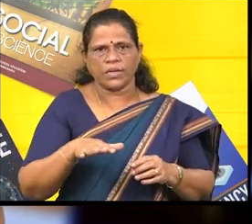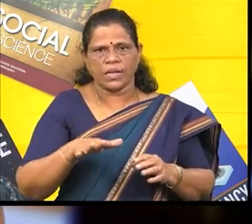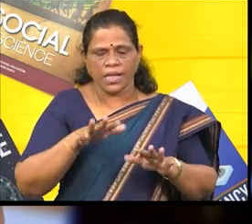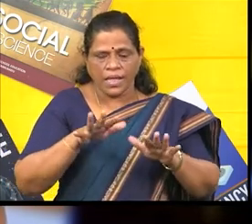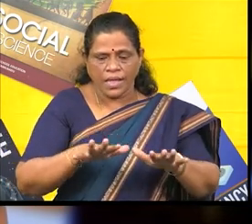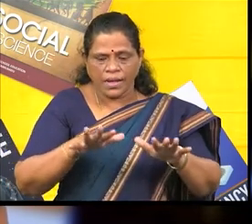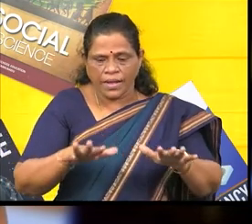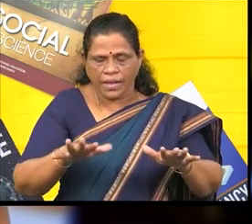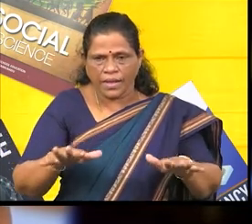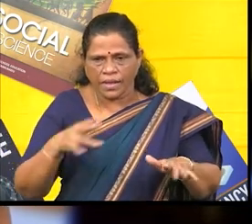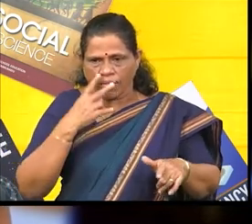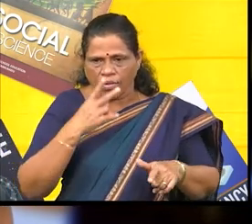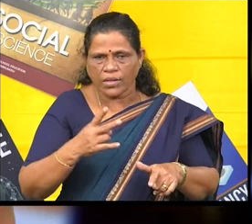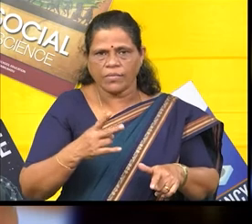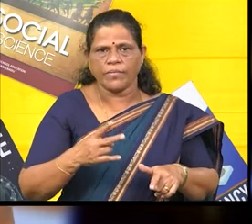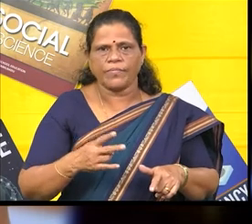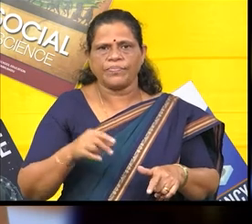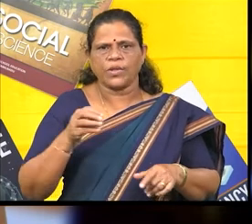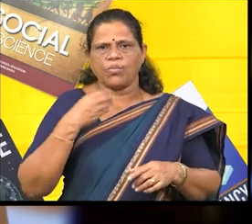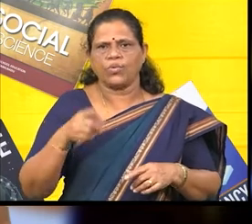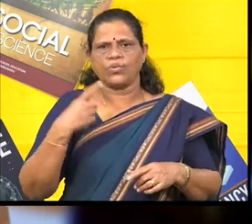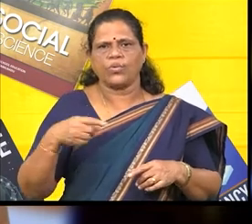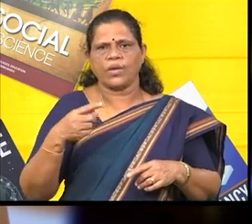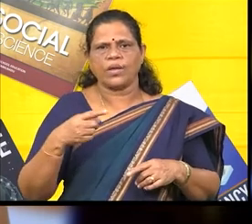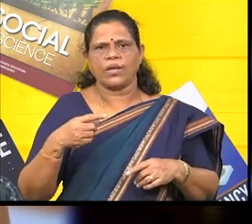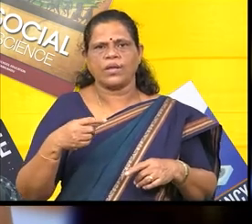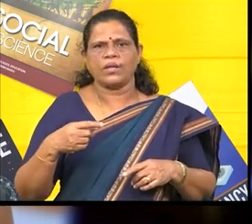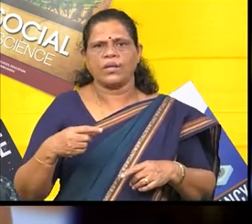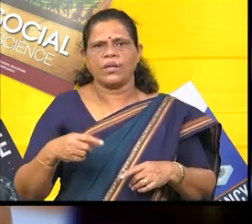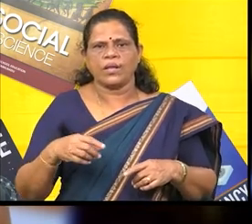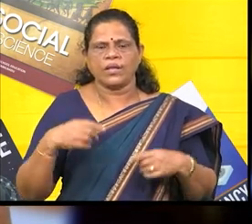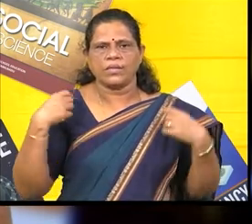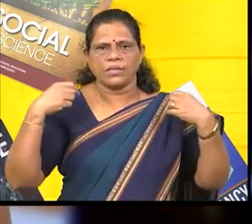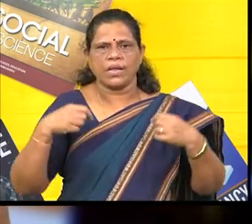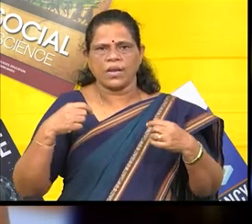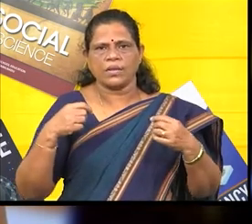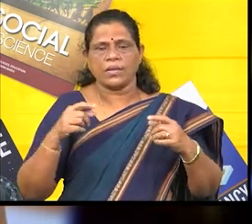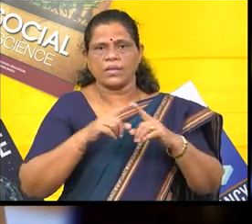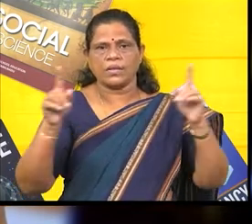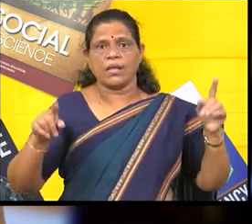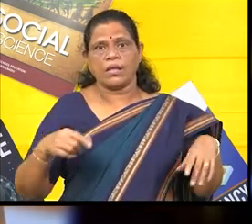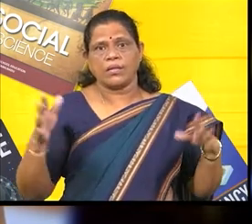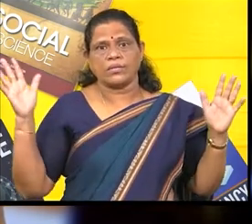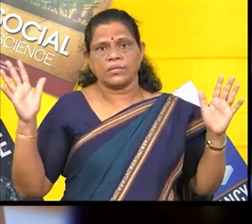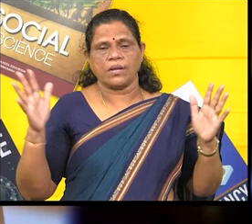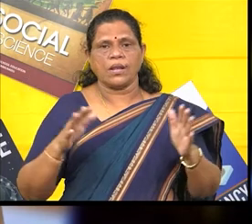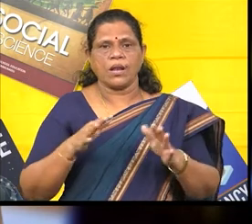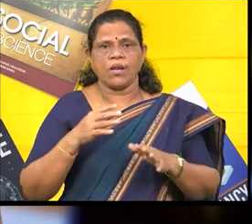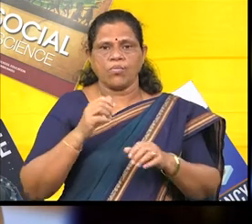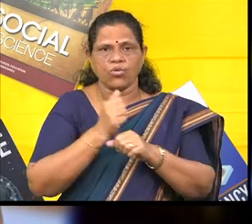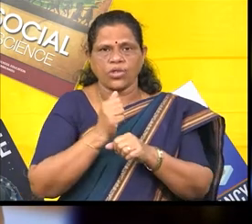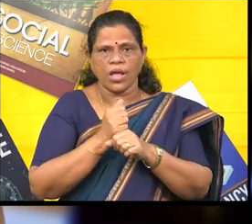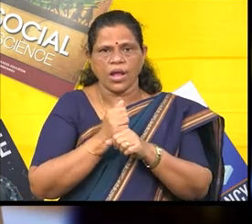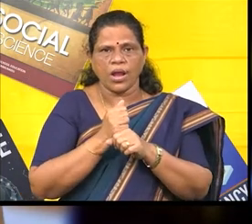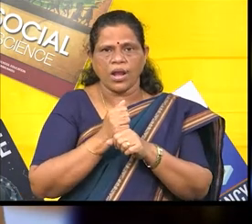இடத்துல ரேகைகள் உள்ளதா என்று ஆய்வு செய்வாங்க. இப்போ பொதுவாக தாள்கள், புத்தகங்கள் இந்த மாதிரி இடங்களில் கைரேகைகள் அதிகமாக